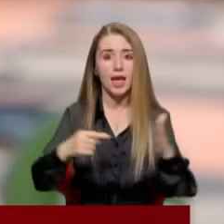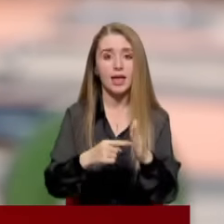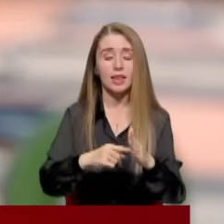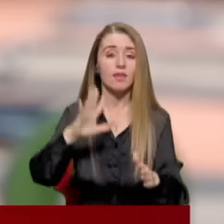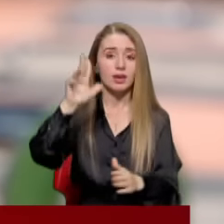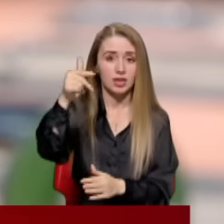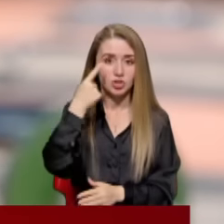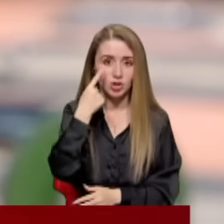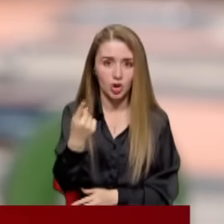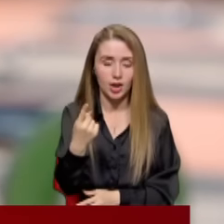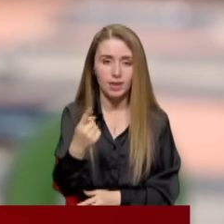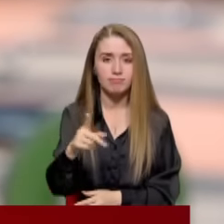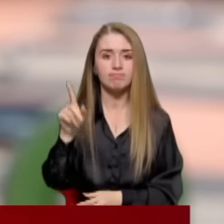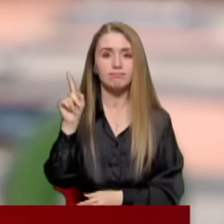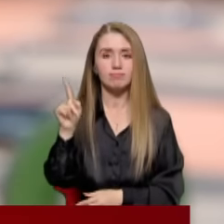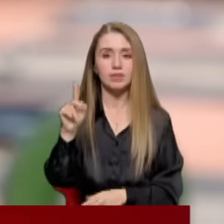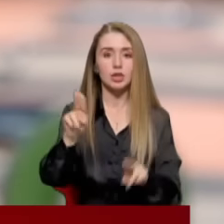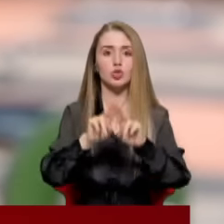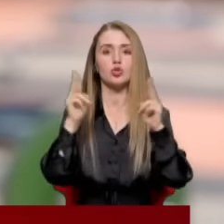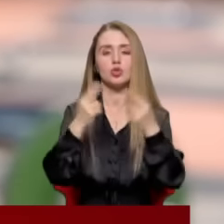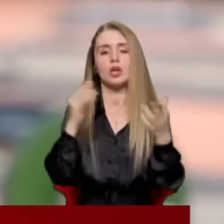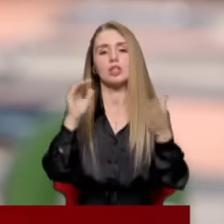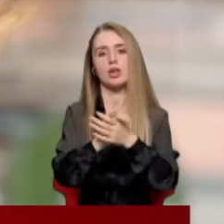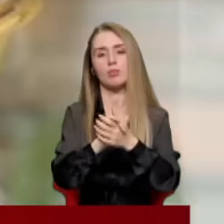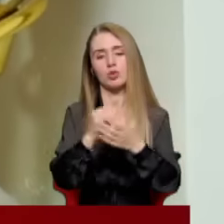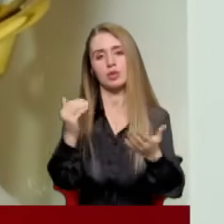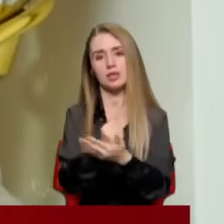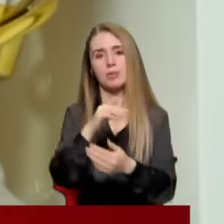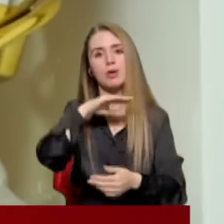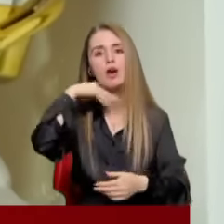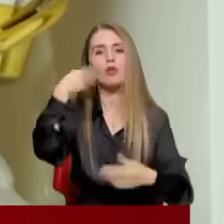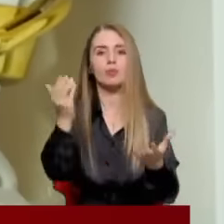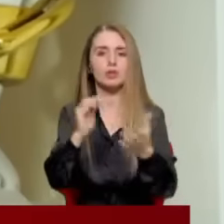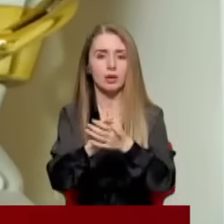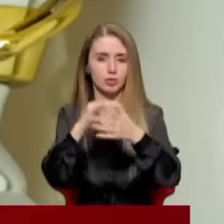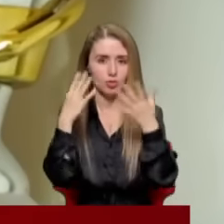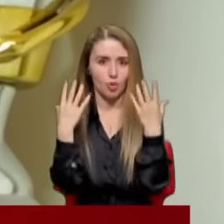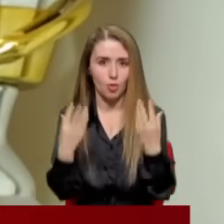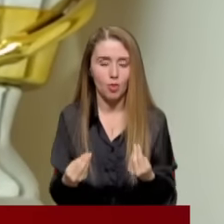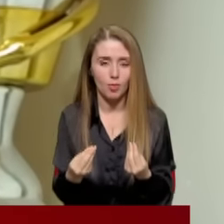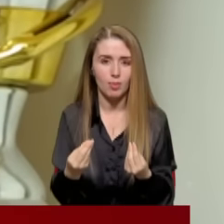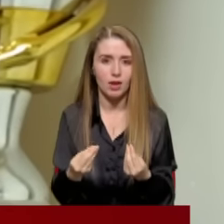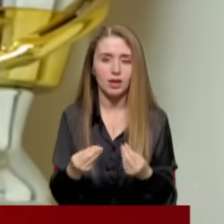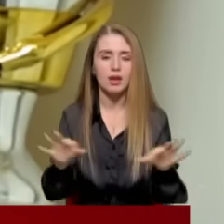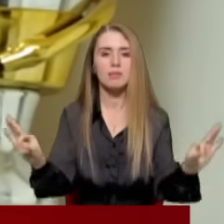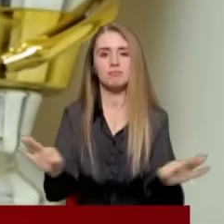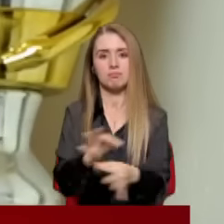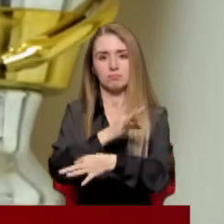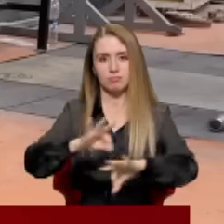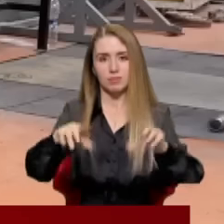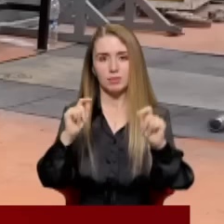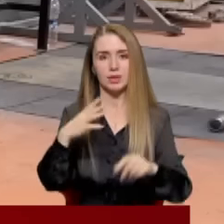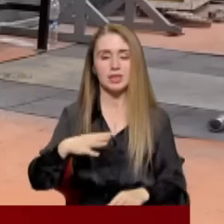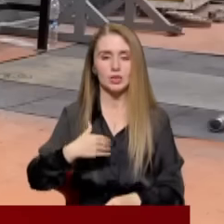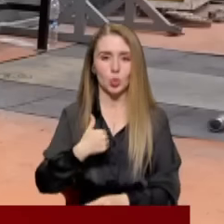ileride bir dünya şampiyonasına, Avrupa şampiyonasına gidip oralarda İstiklal Marşımızı